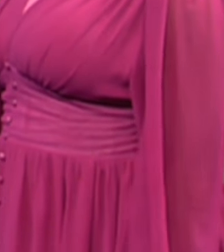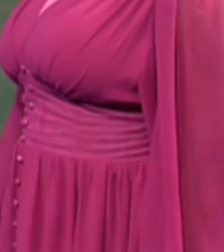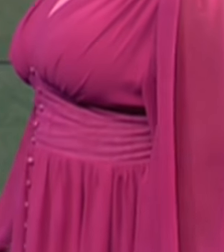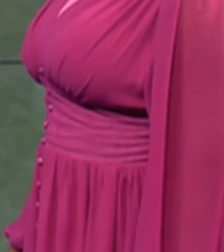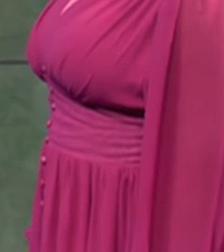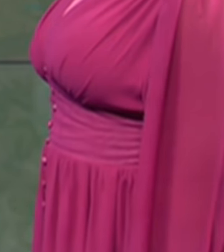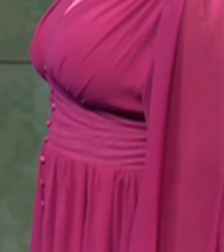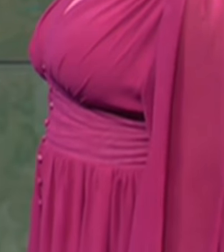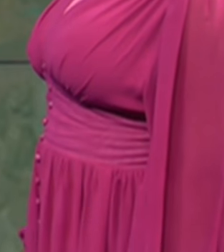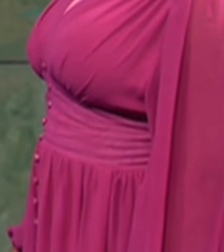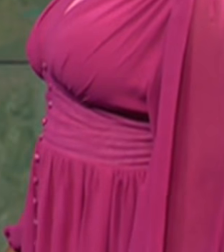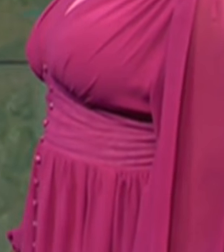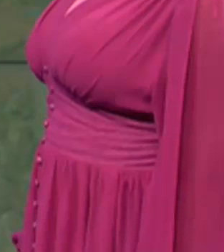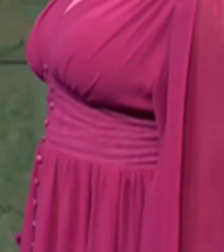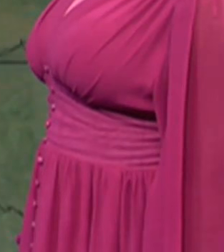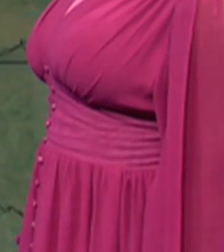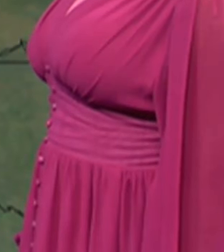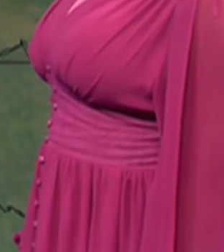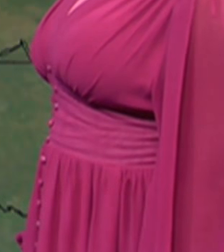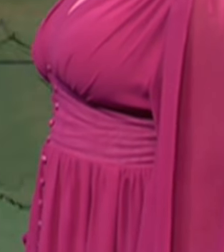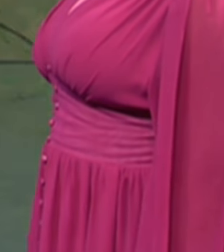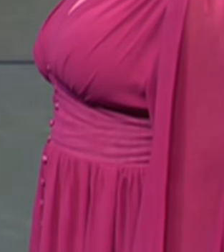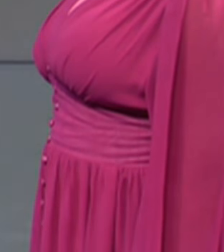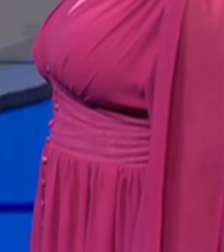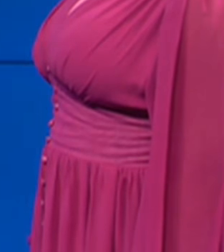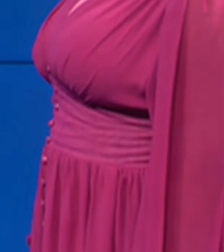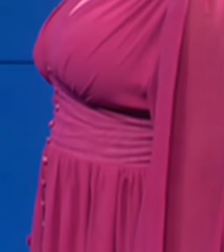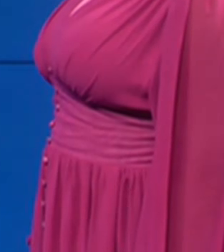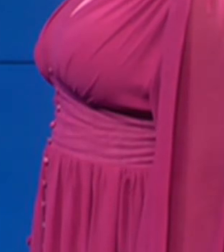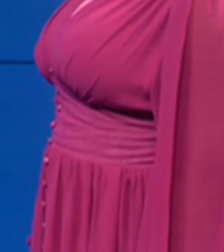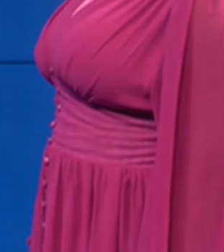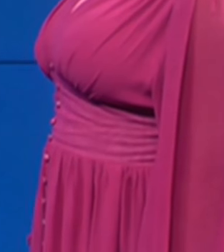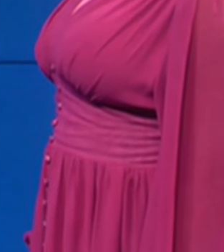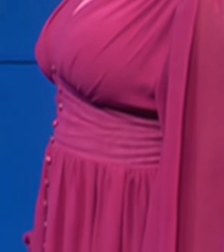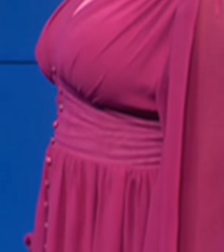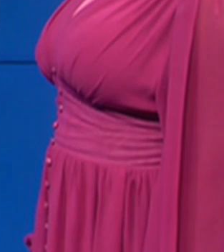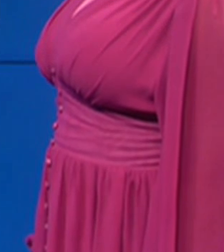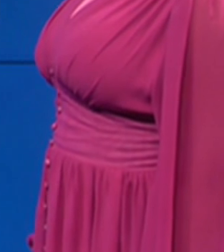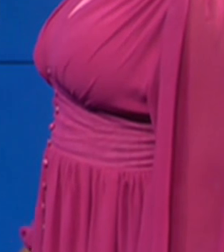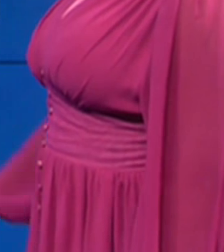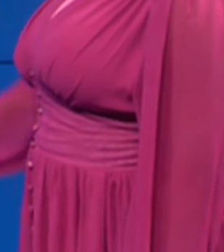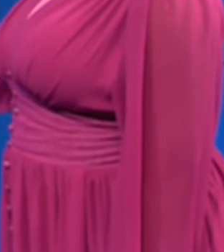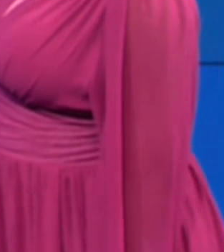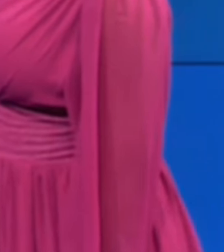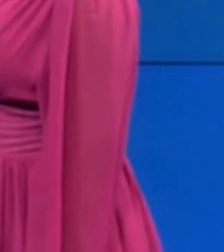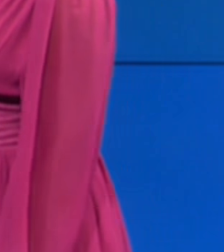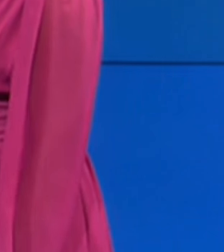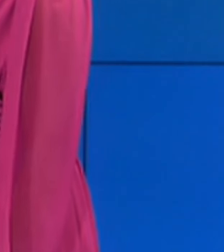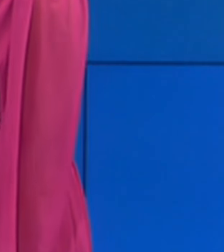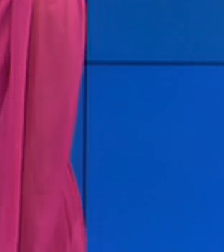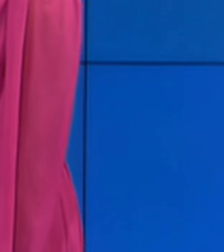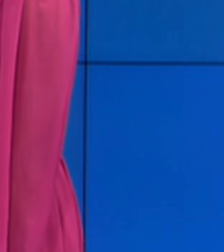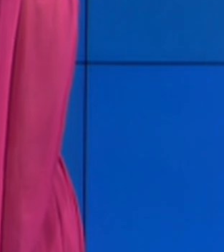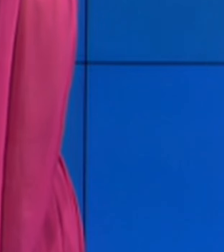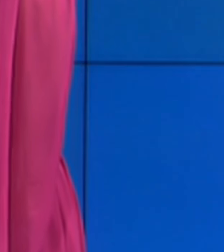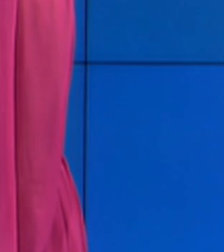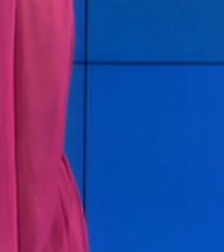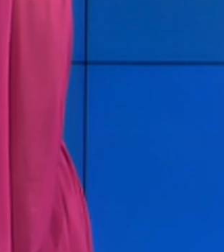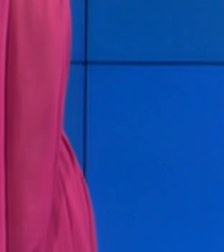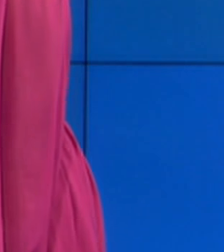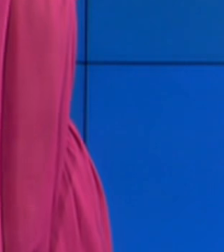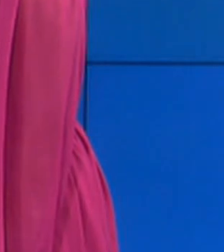Carolina ka tše masomepedi seswai go provinceng ya KwaZulu-Natal go la go sasa le gona go tla be go ntše go ruthetše Vryheid go tla be go ntše go fiša